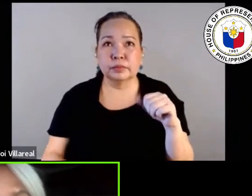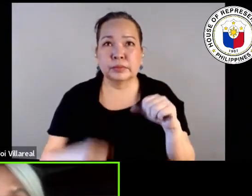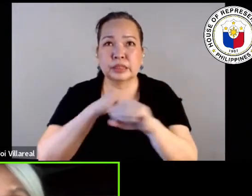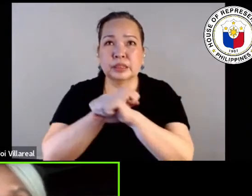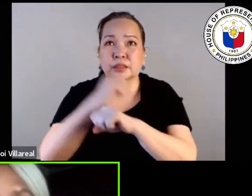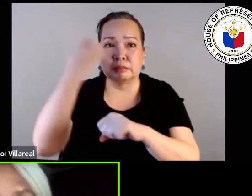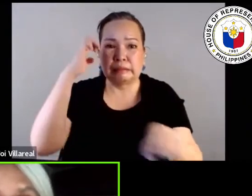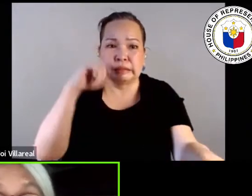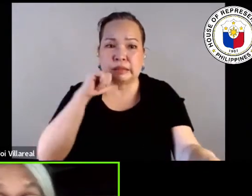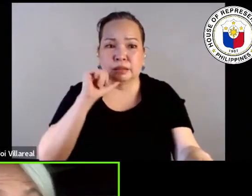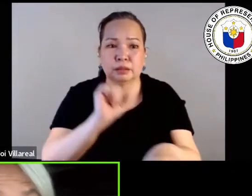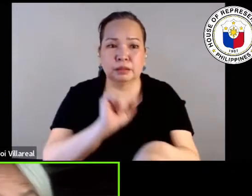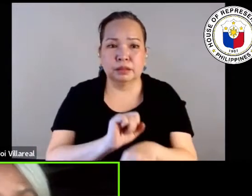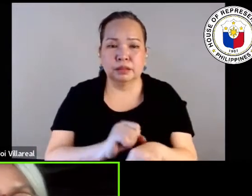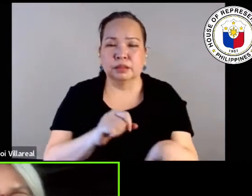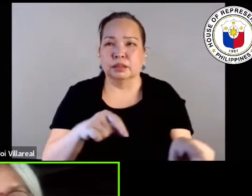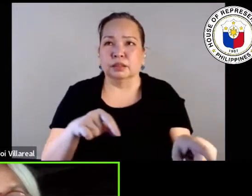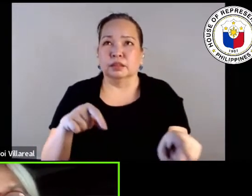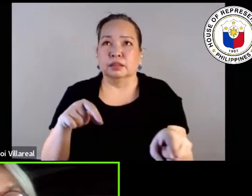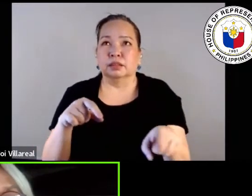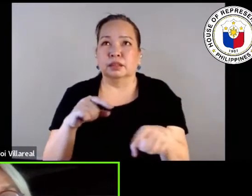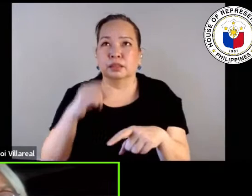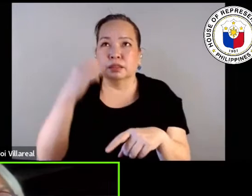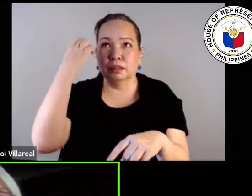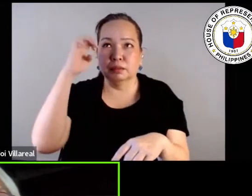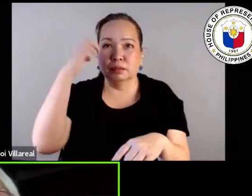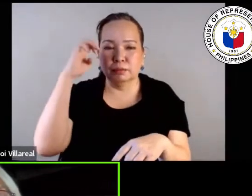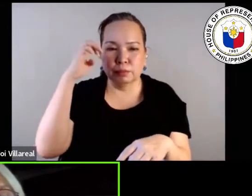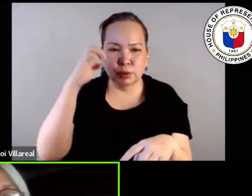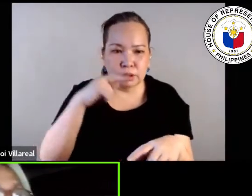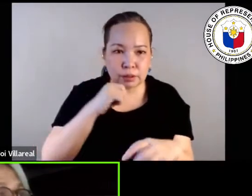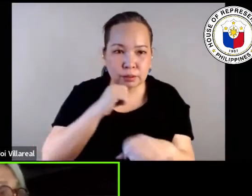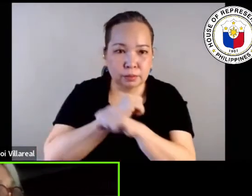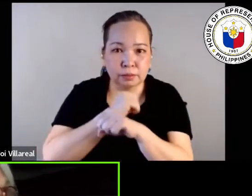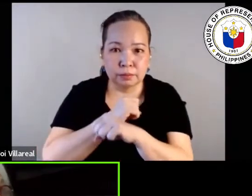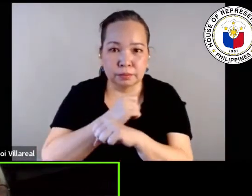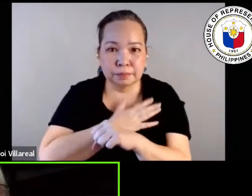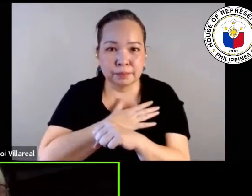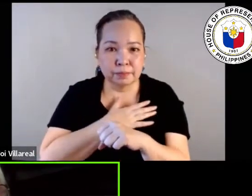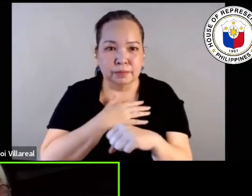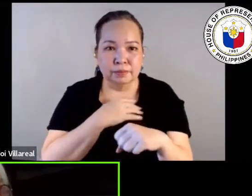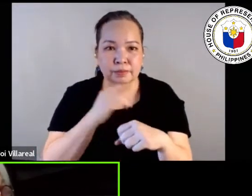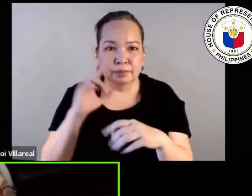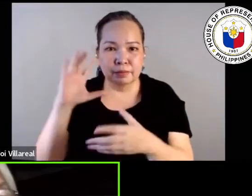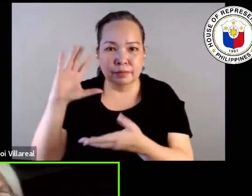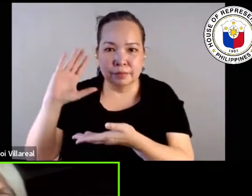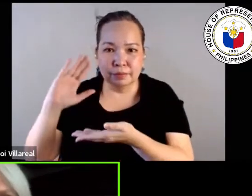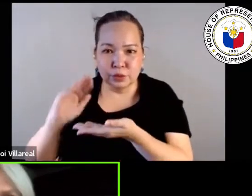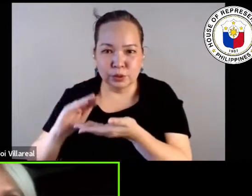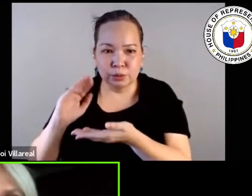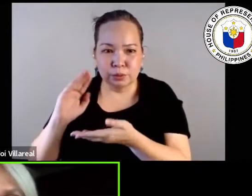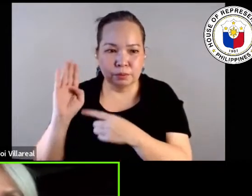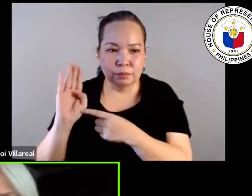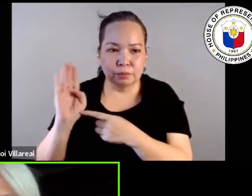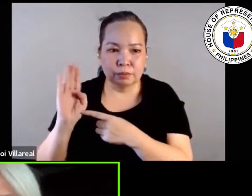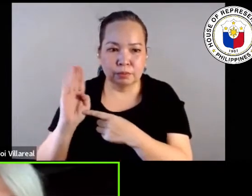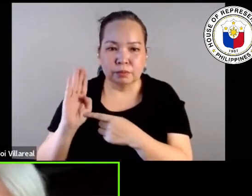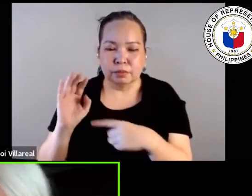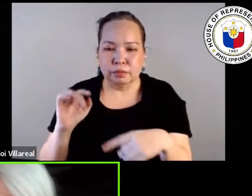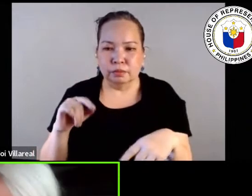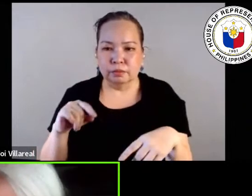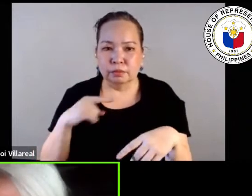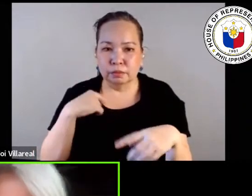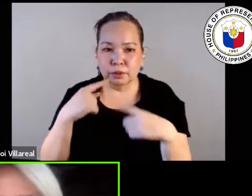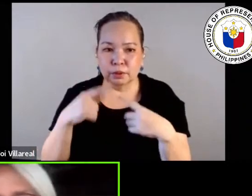updated, makaalam po ng ating mga opisyalis ng DepEd. Pero nung mga